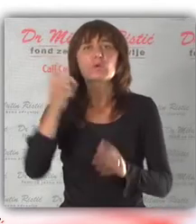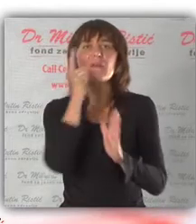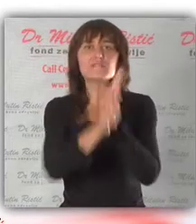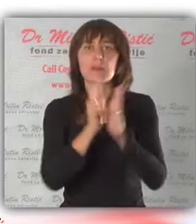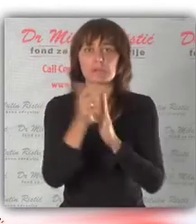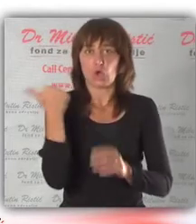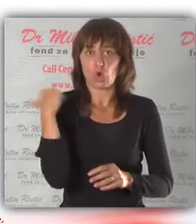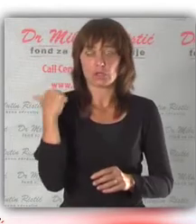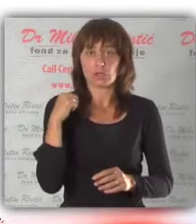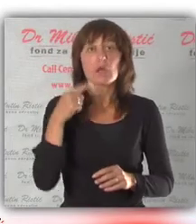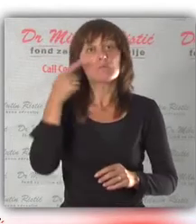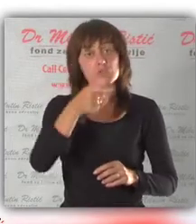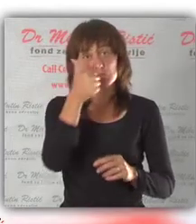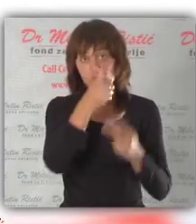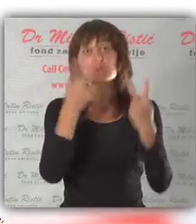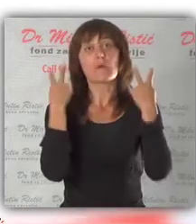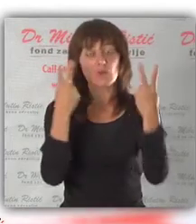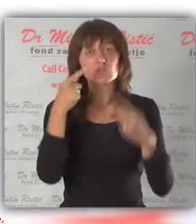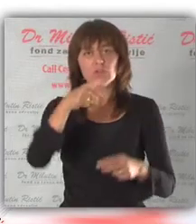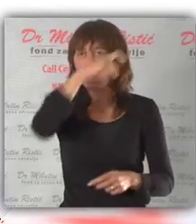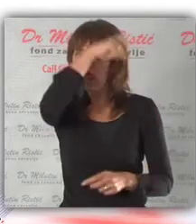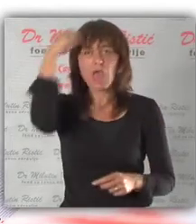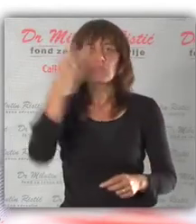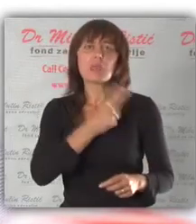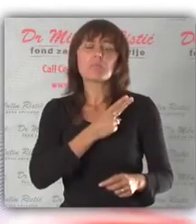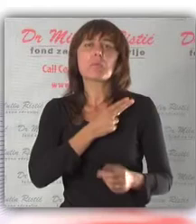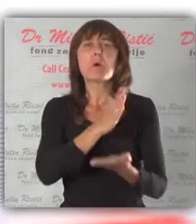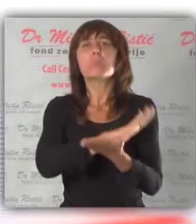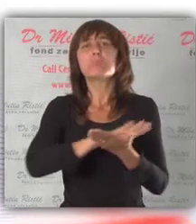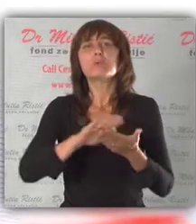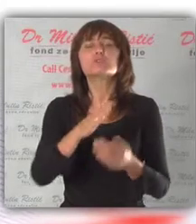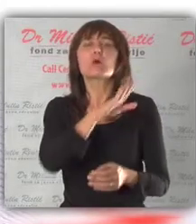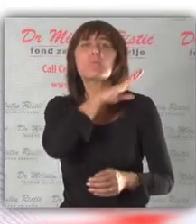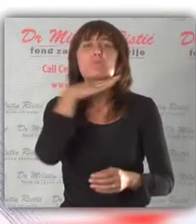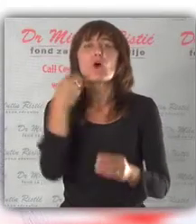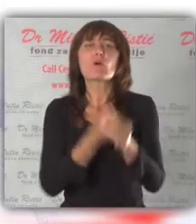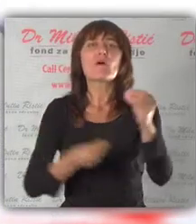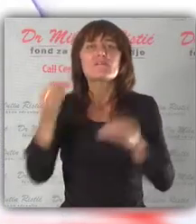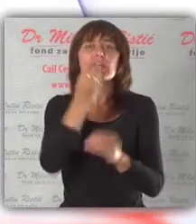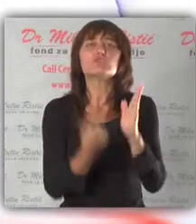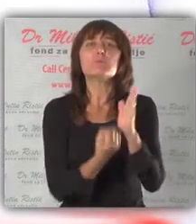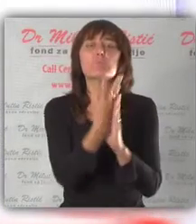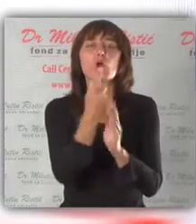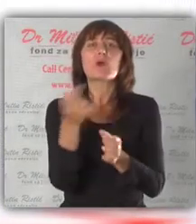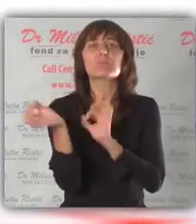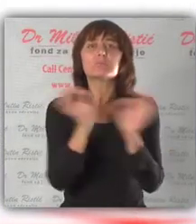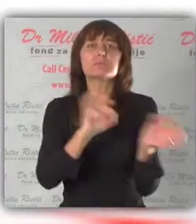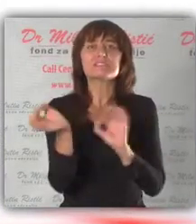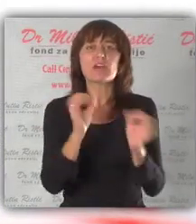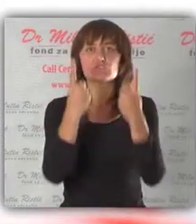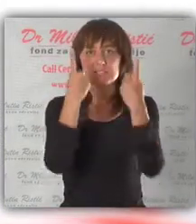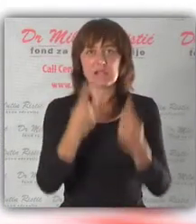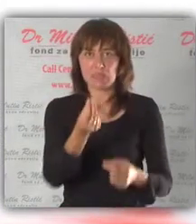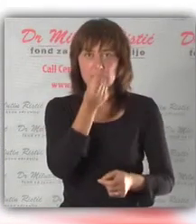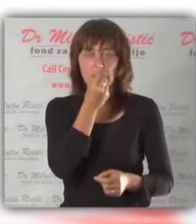periodima godine, s tim što se uvažava to da leti imamo prosto na raspolaganju mnogo veći broj namirnica u svežem stanju.